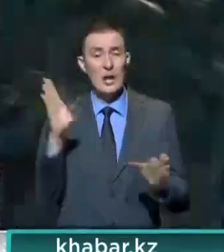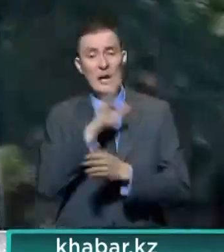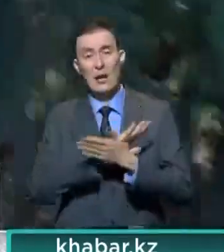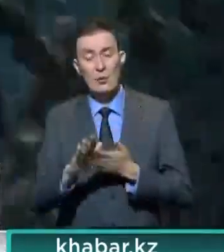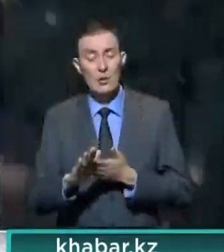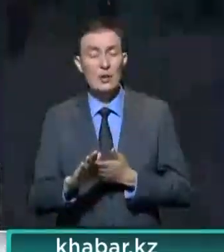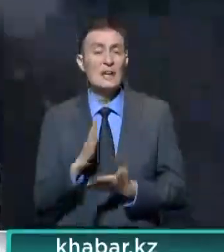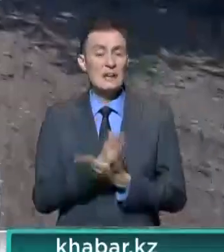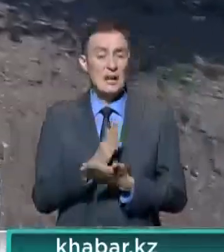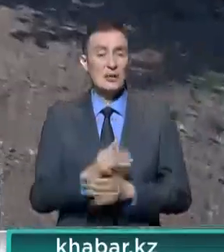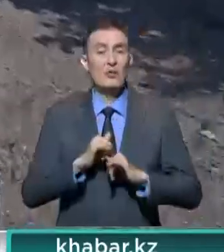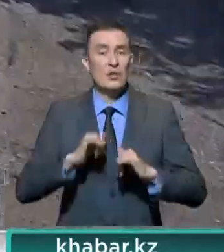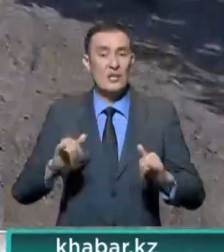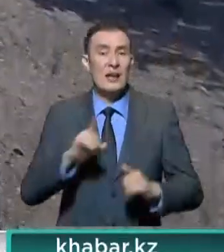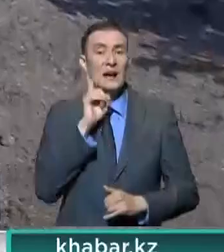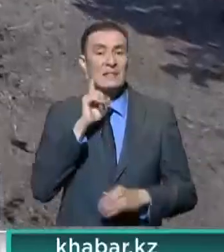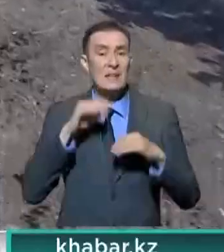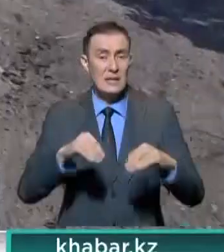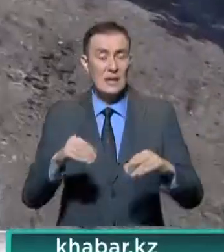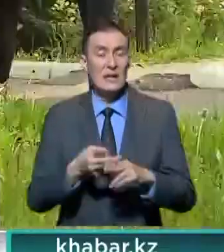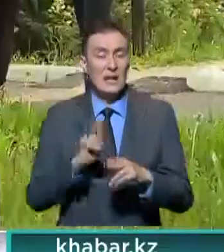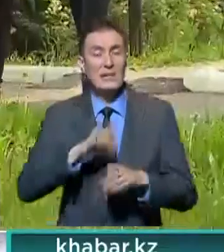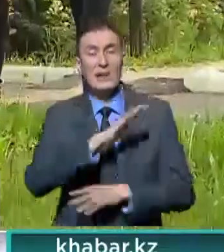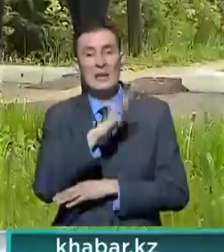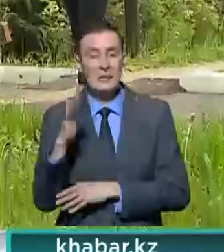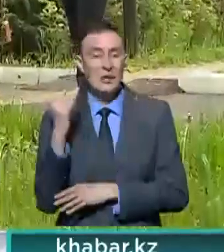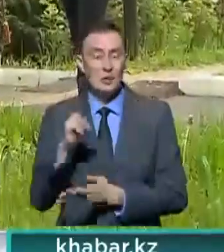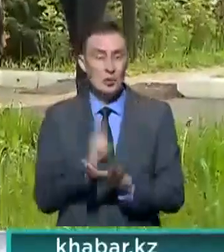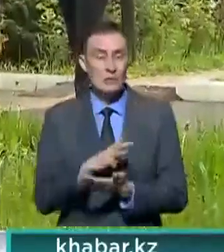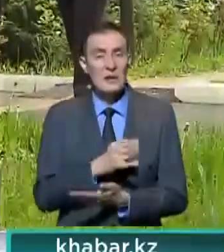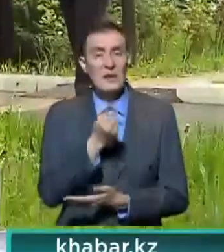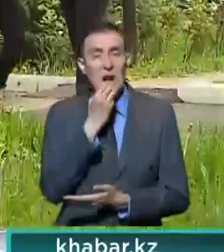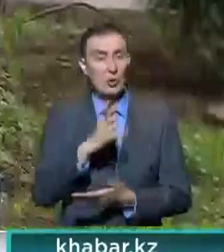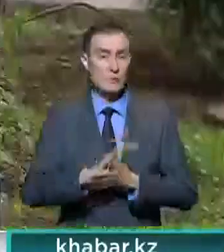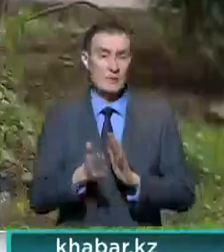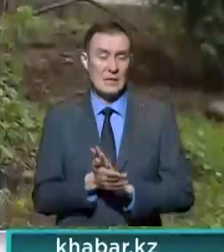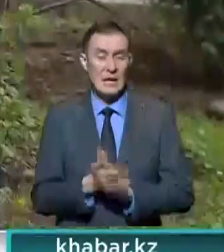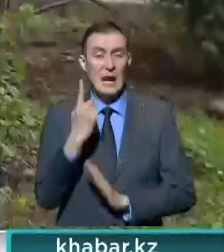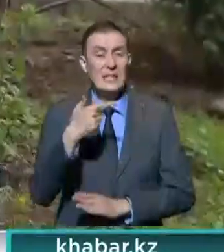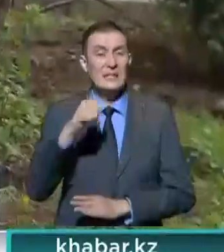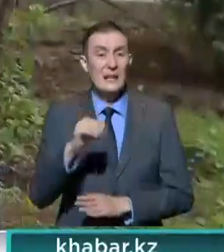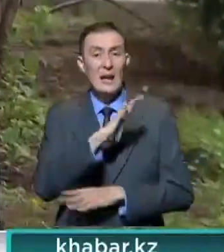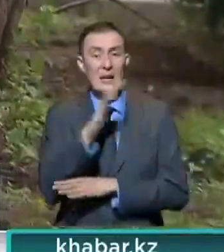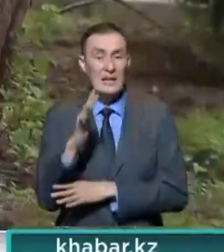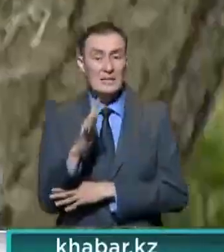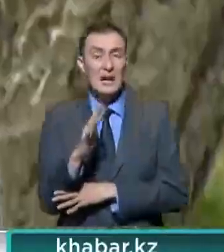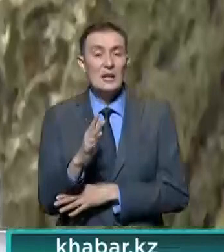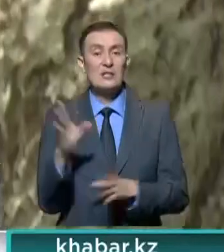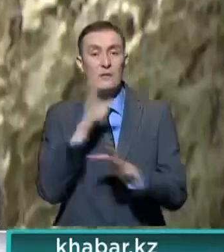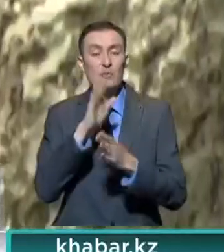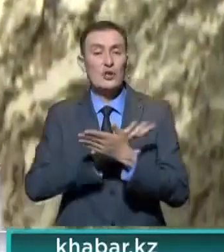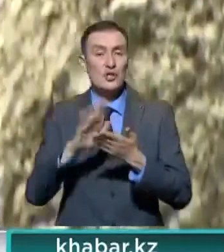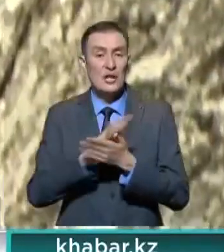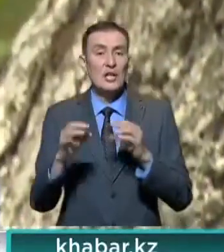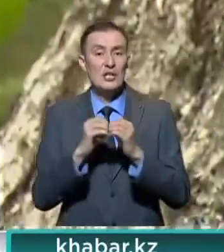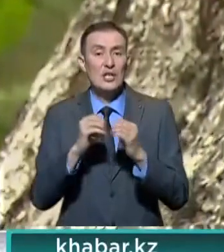экологии в стране является увеличение озеленения. Для этого лесное хозяйство должно быть в хорошем состоянии. Один гектар леса поглощает из воздуха около